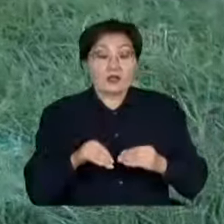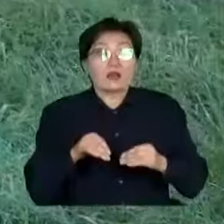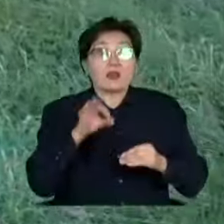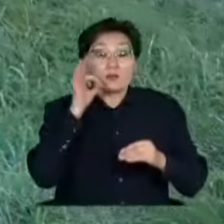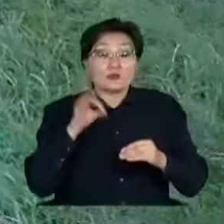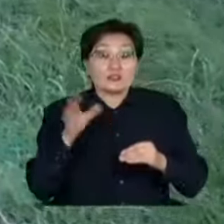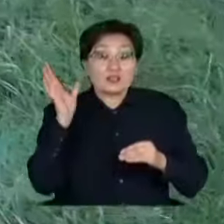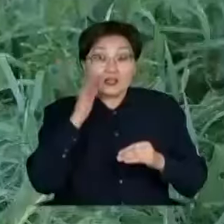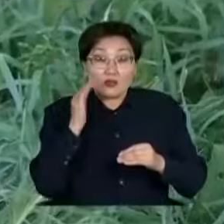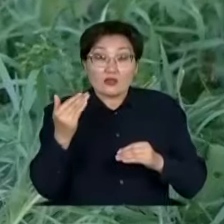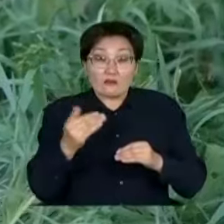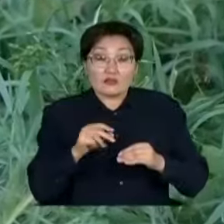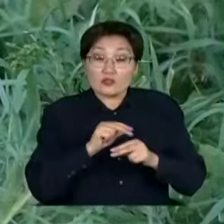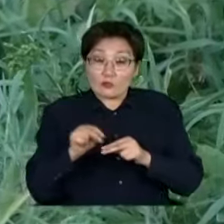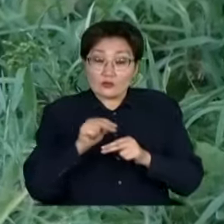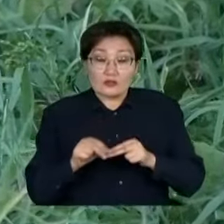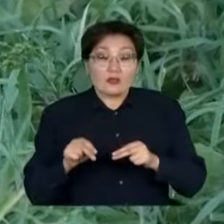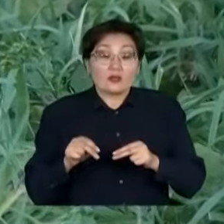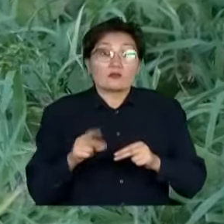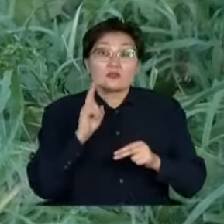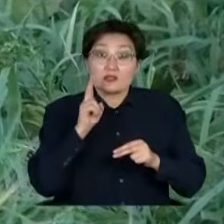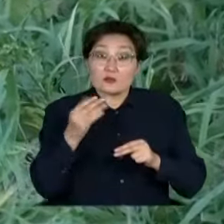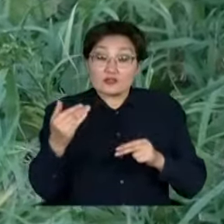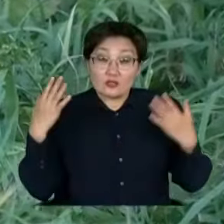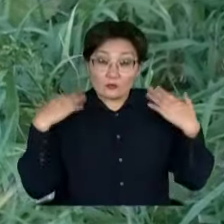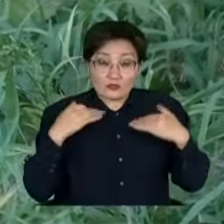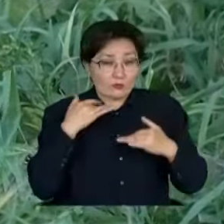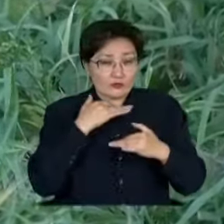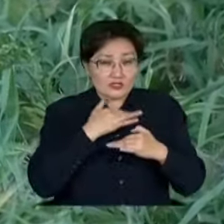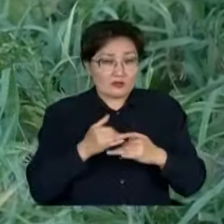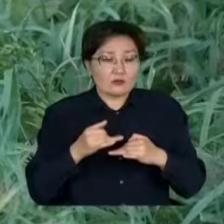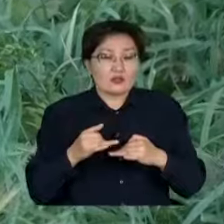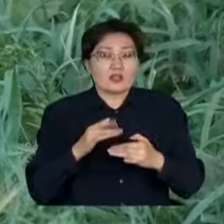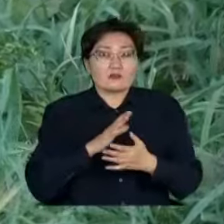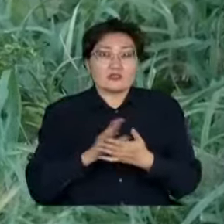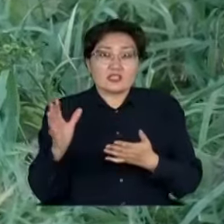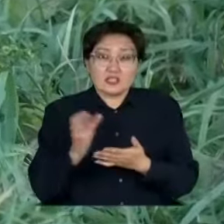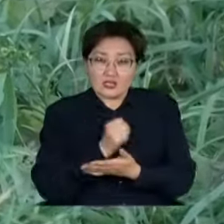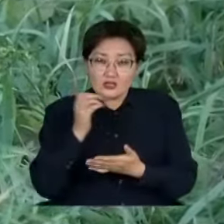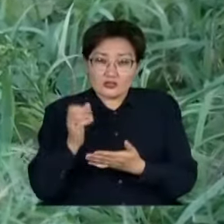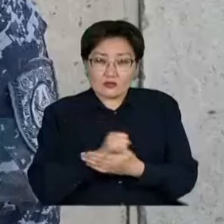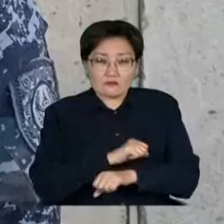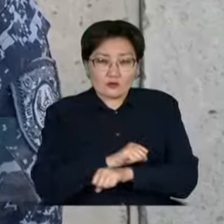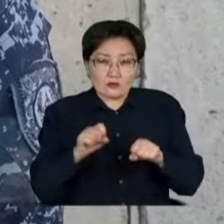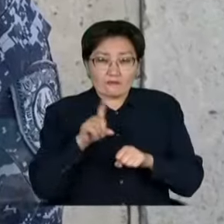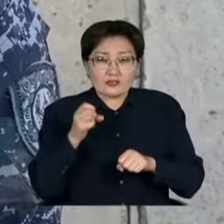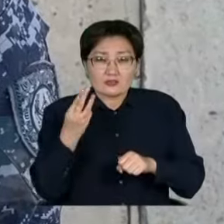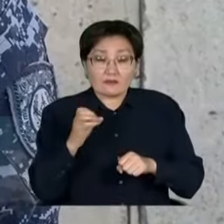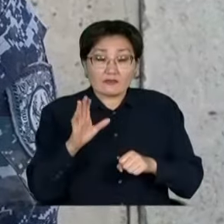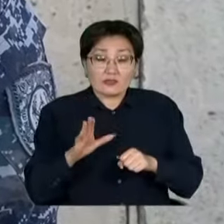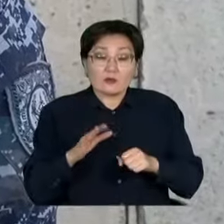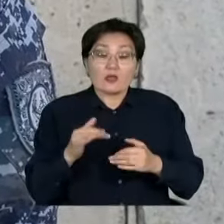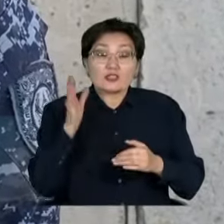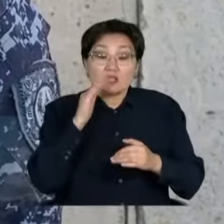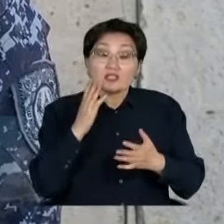Атос его подопечной и Хотя псу всего 2 года за его плечами уже множество зачисток на наличие взрывчатых веществ у каждой собаки есть